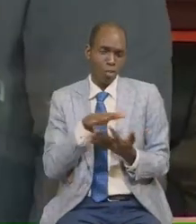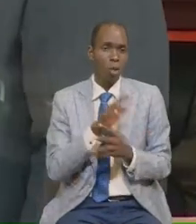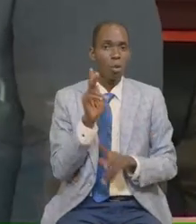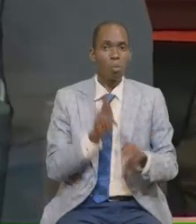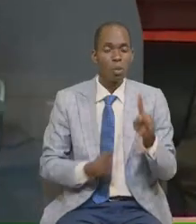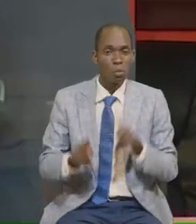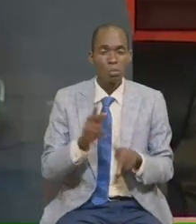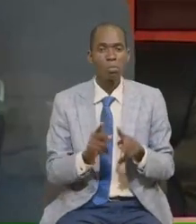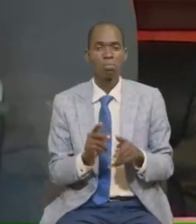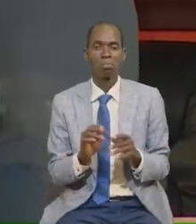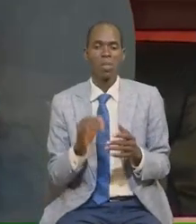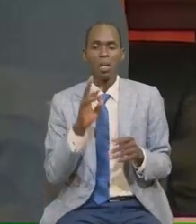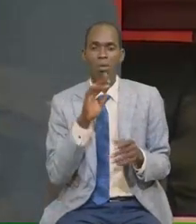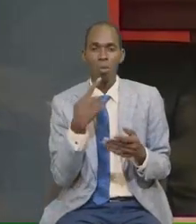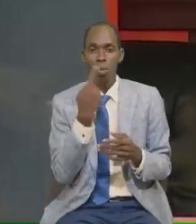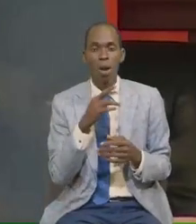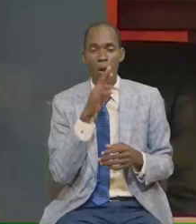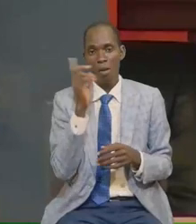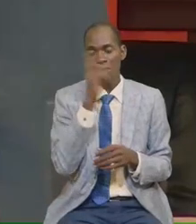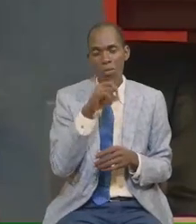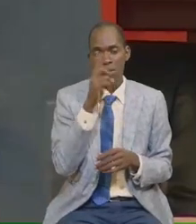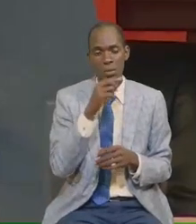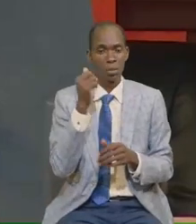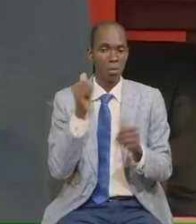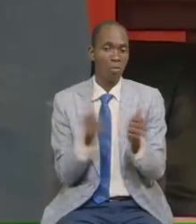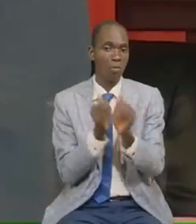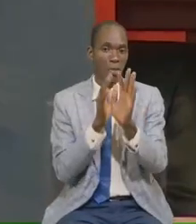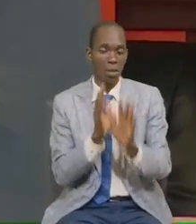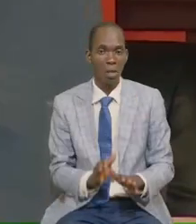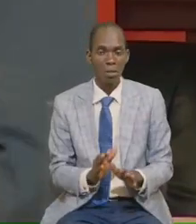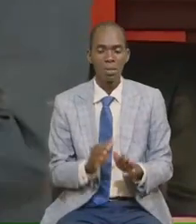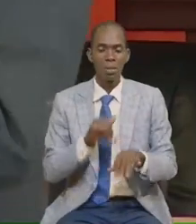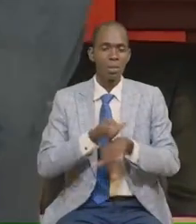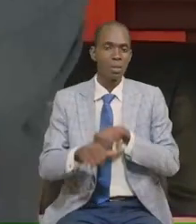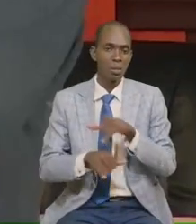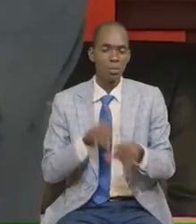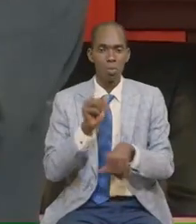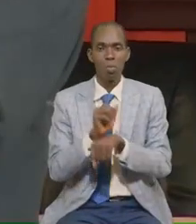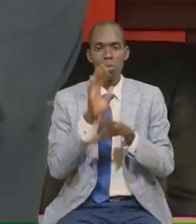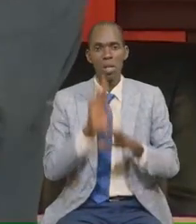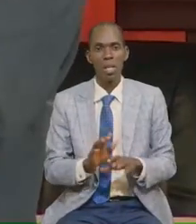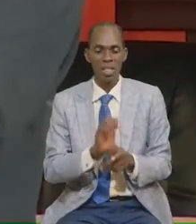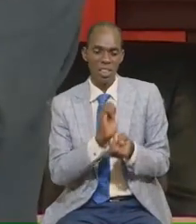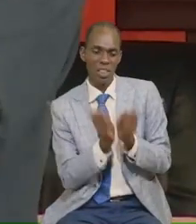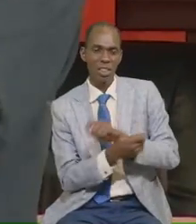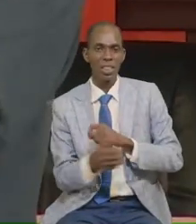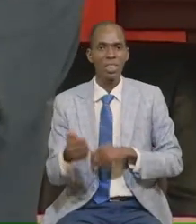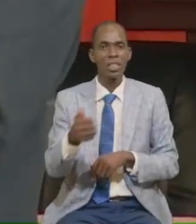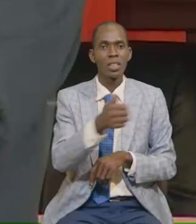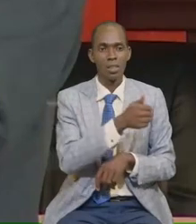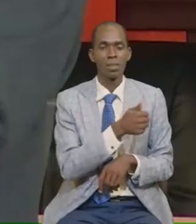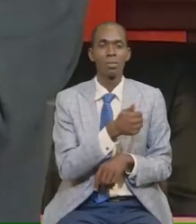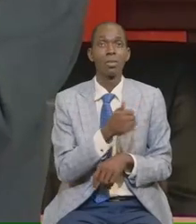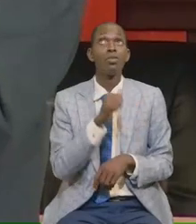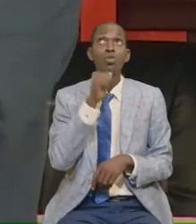sont de faux à peau des ouvriers trompeurs déguisés en apôtre de Christ ne les a pas